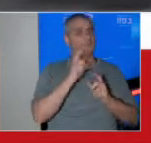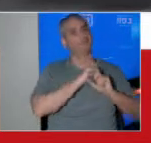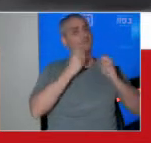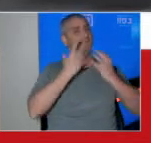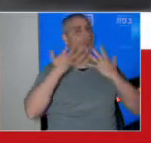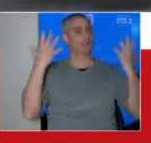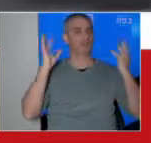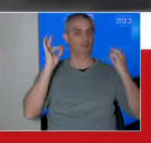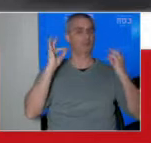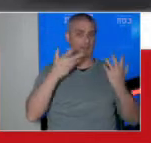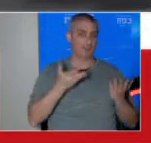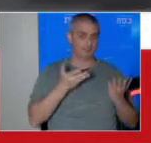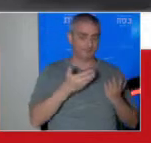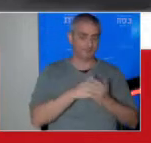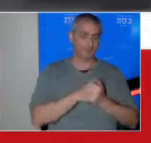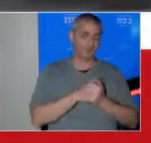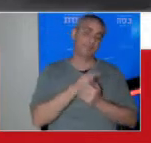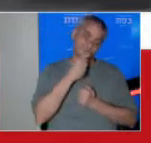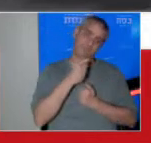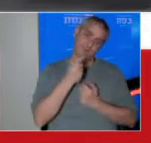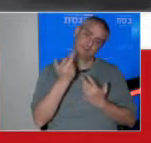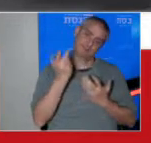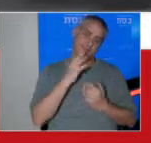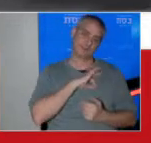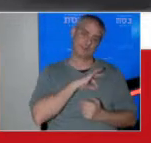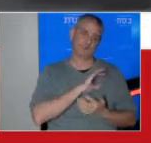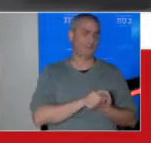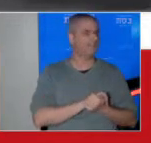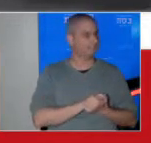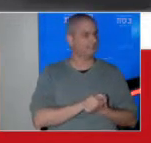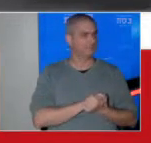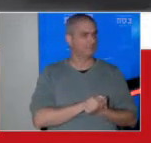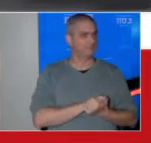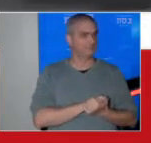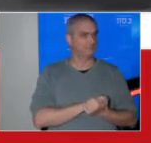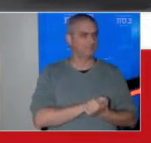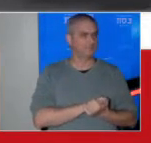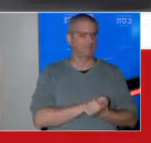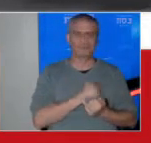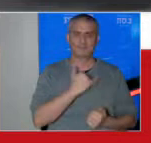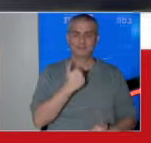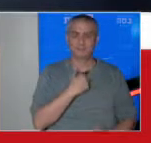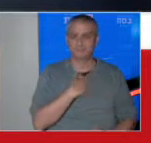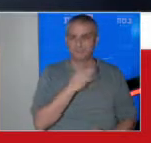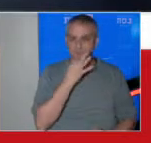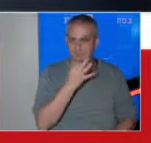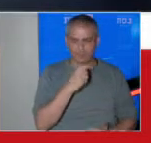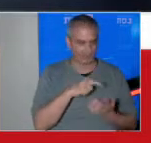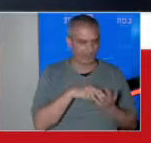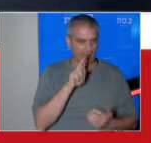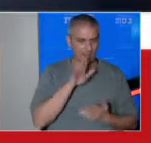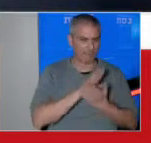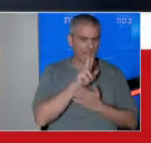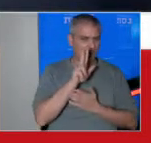הכותרת הגדולה של המערכת הזאת, ובזה בעצם היא תתאפיין. כן, זהו. עכשיו, אני תמיד רציתי לשאול, כי